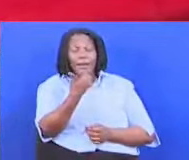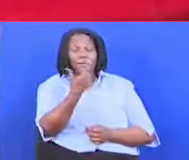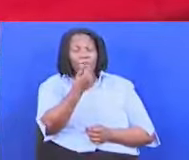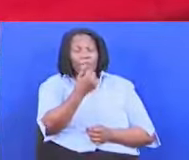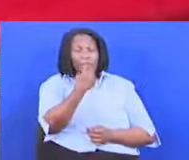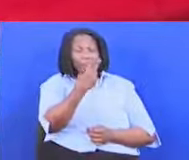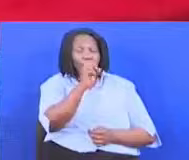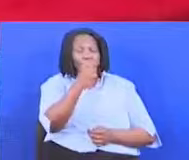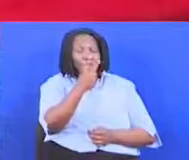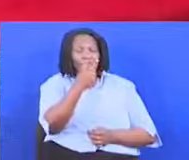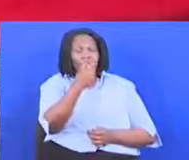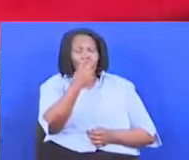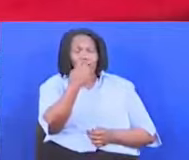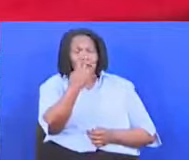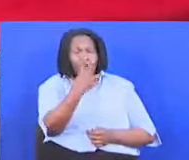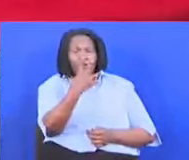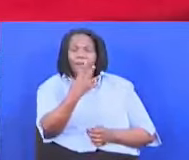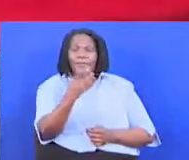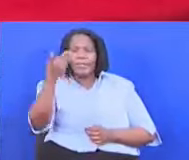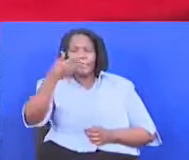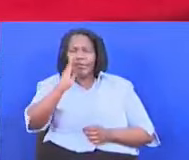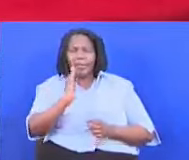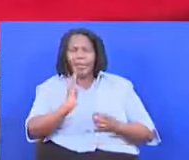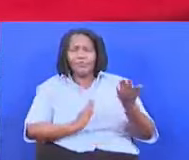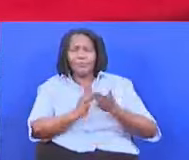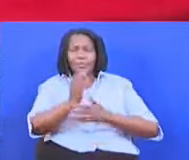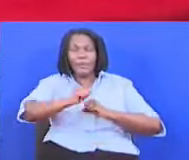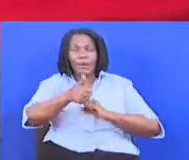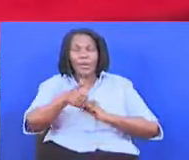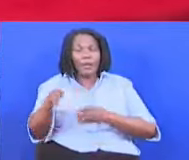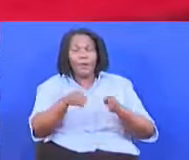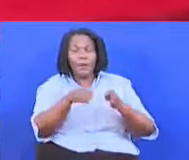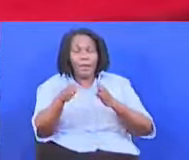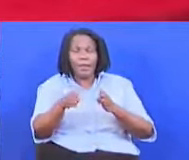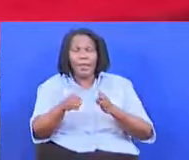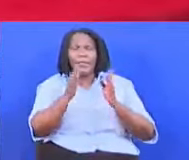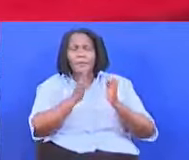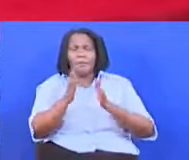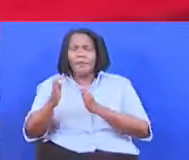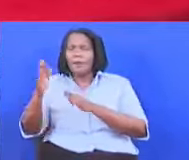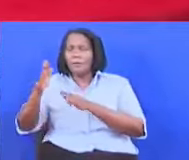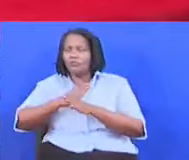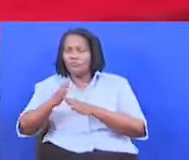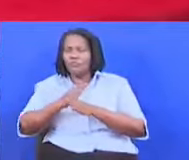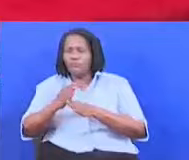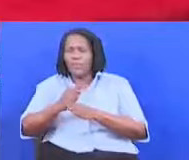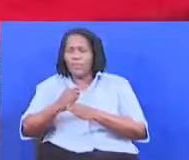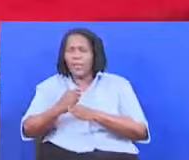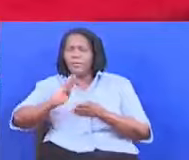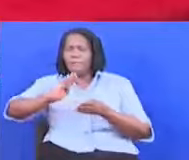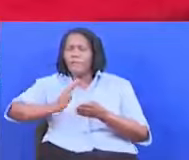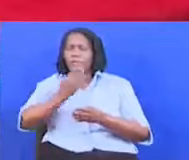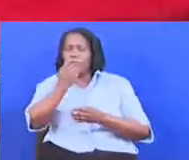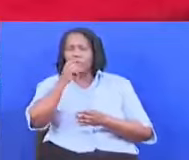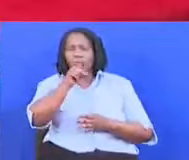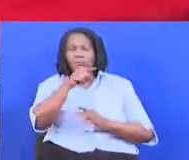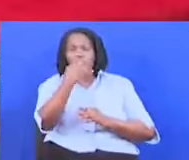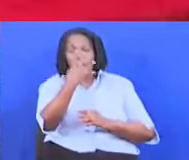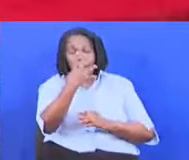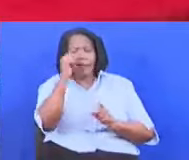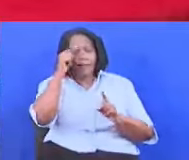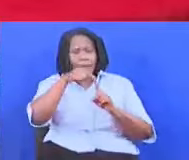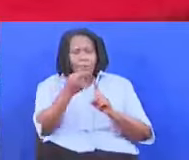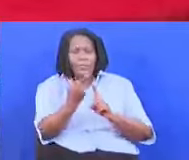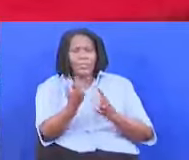kupitia wakala wa barabara za vijijini na mijini imepanga kutumia jumla ya shilingi bilioni 1.4 kwa ajili